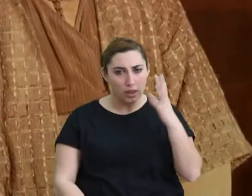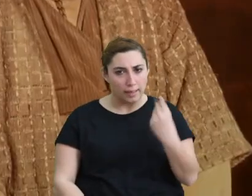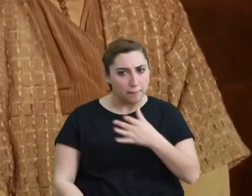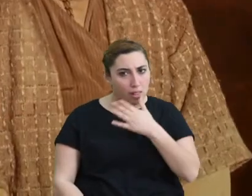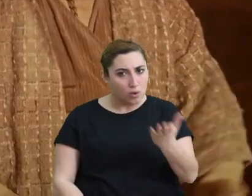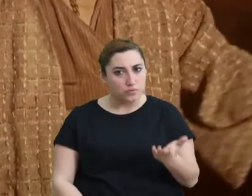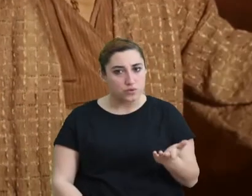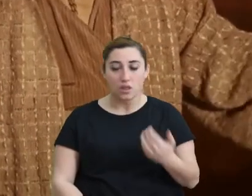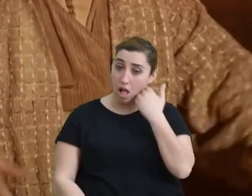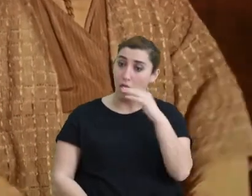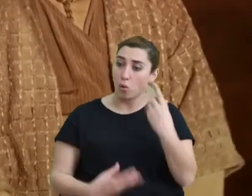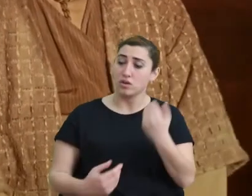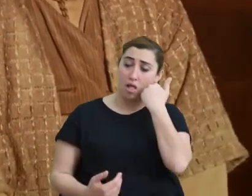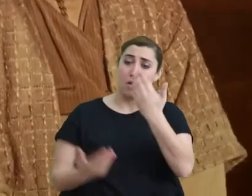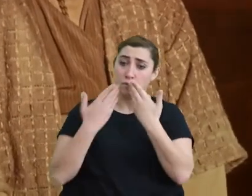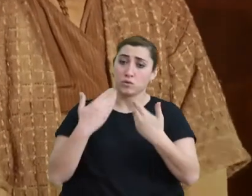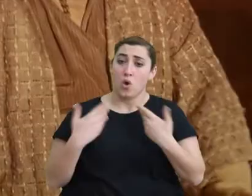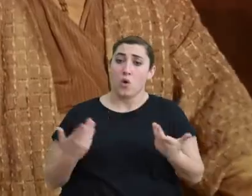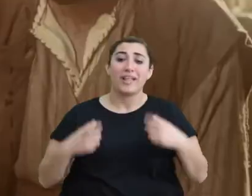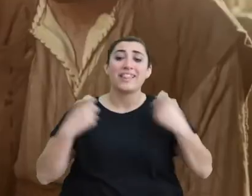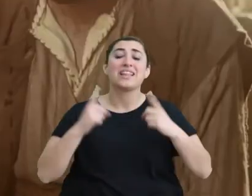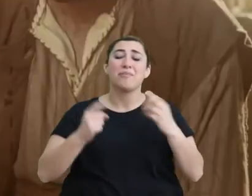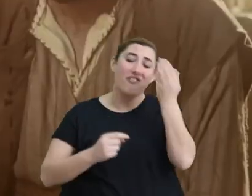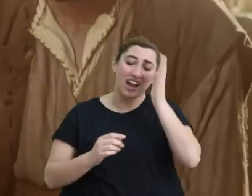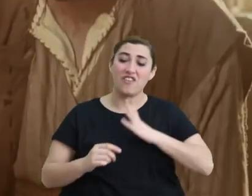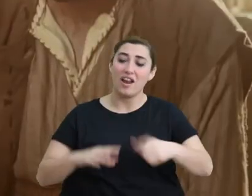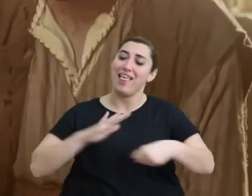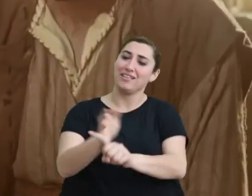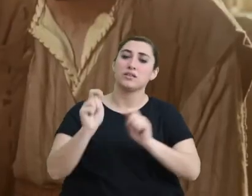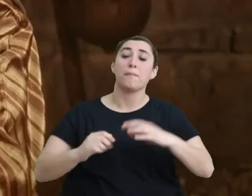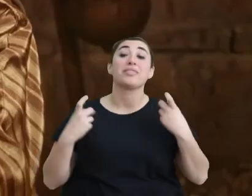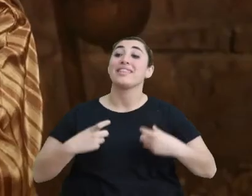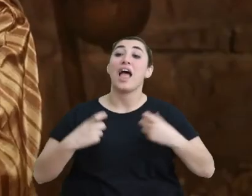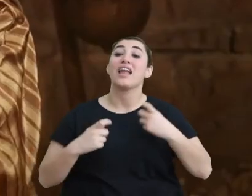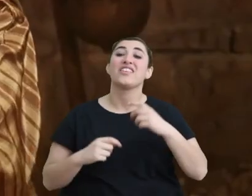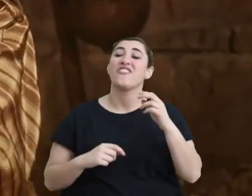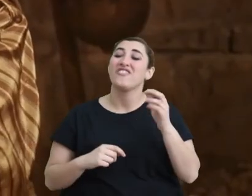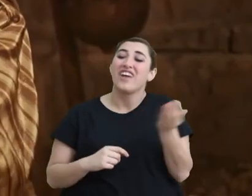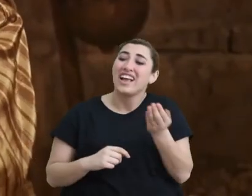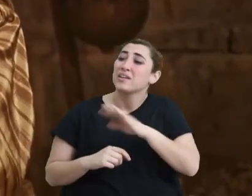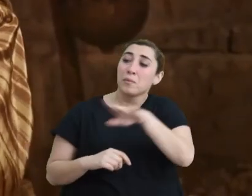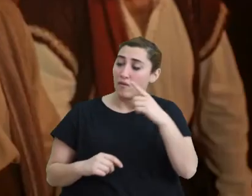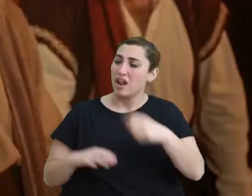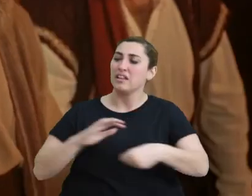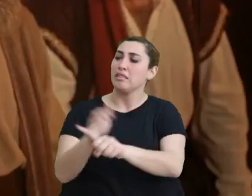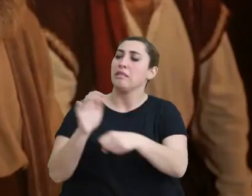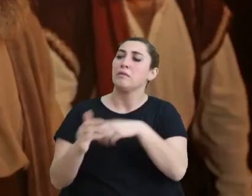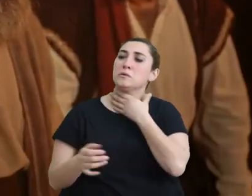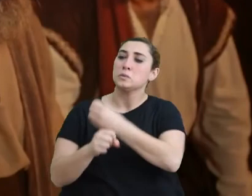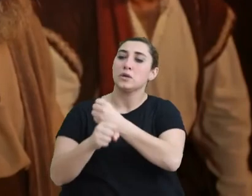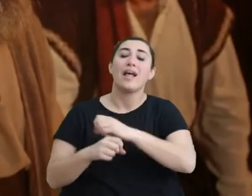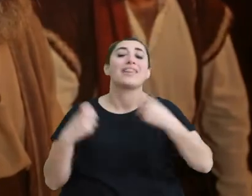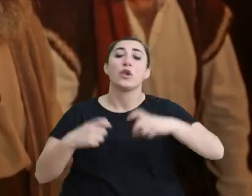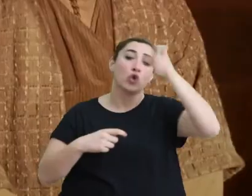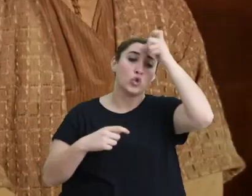çıkanı? Yalansa yalan değil. Nerede bir gariban var ezilir. Nerede bir aciz var ümüğüne çökülür. Nerede bir Türkmen obası